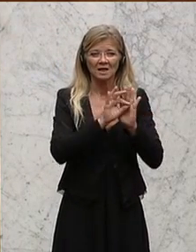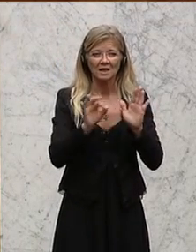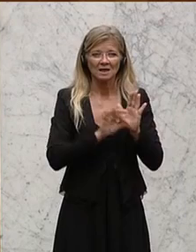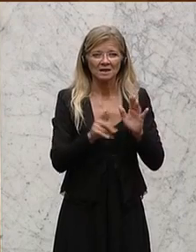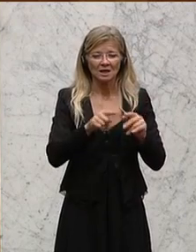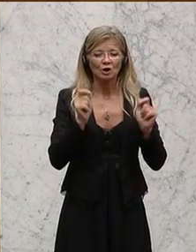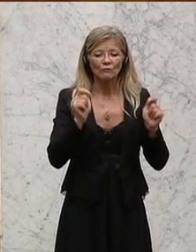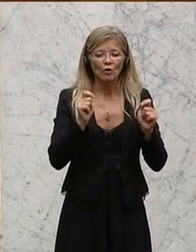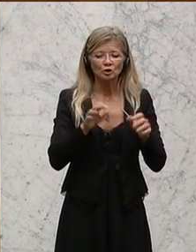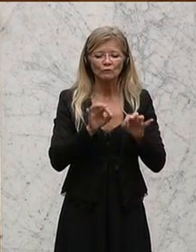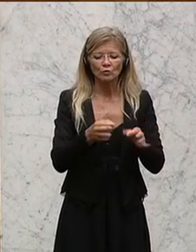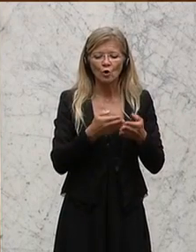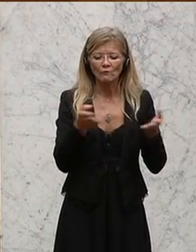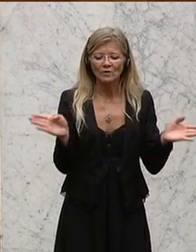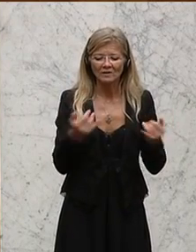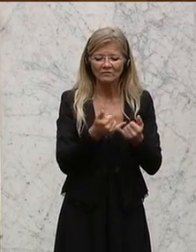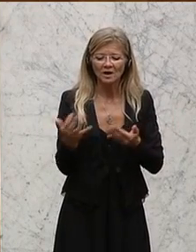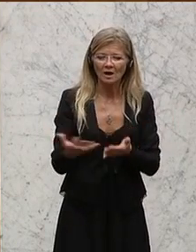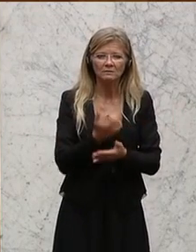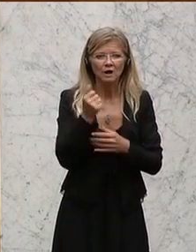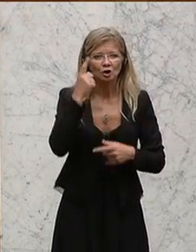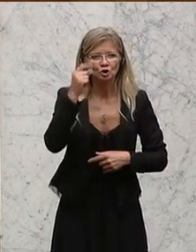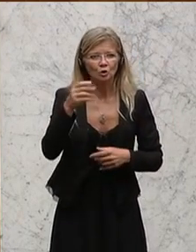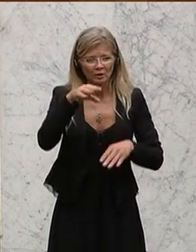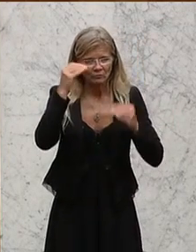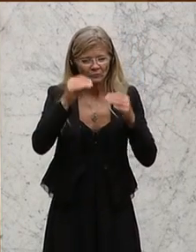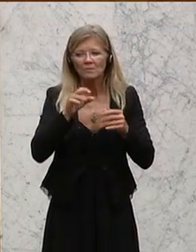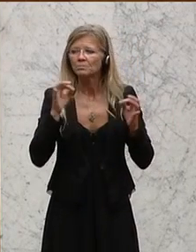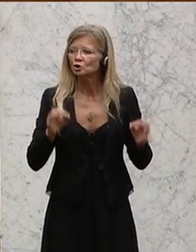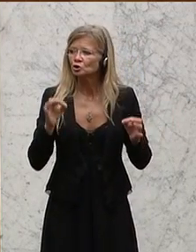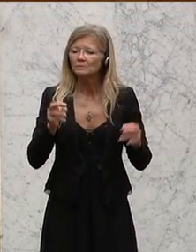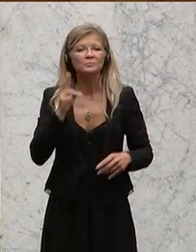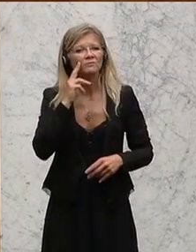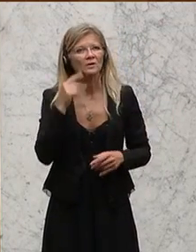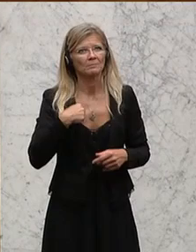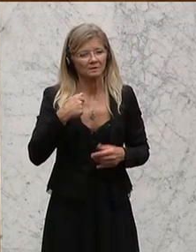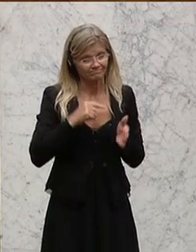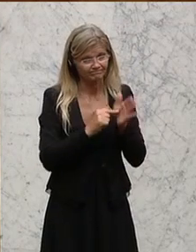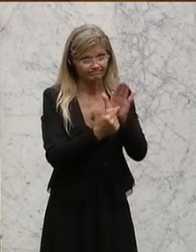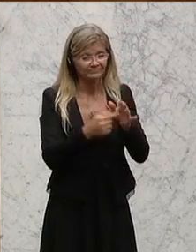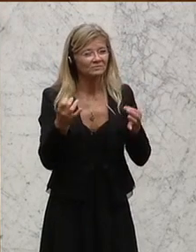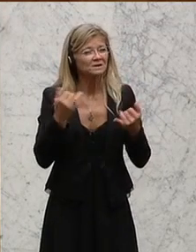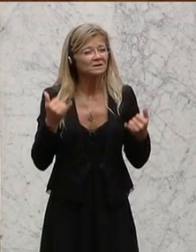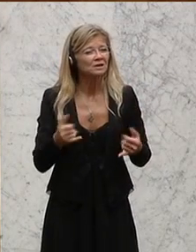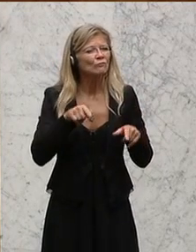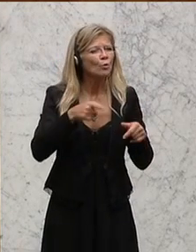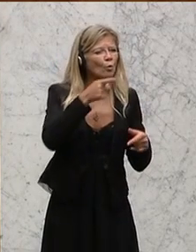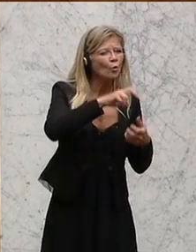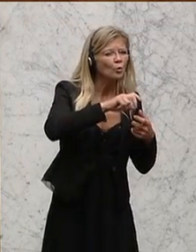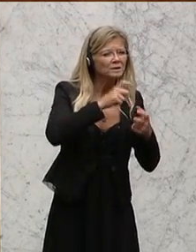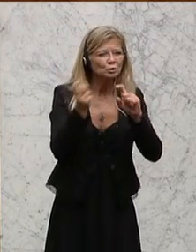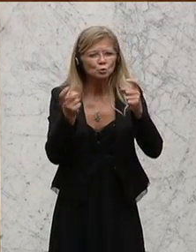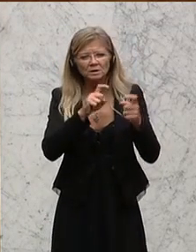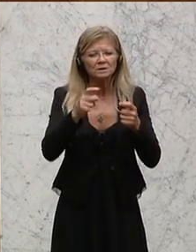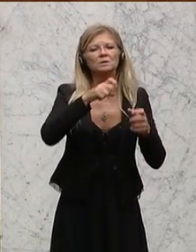bestimmten Ertragssteuerinformationen durch bestimmte Unternehmen verweisen, welcher derzeit in Brüssel diskutiert